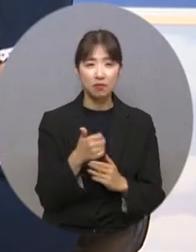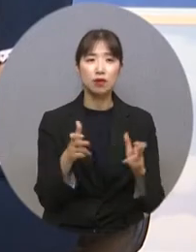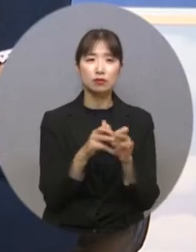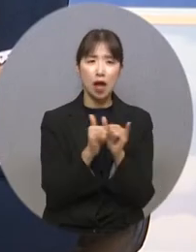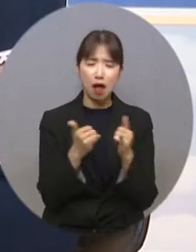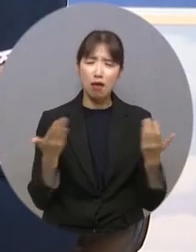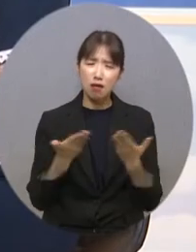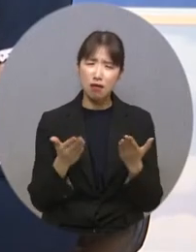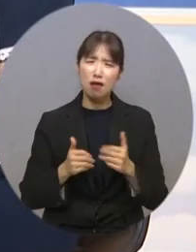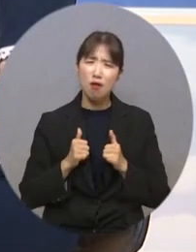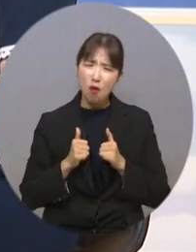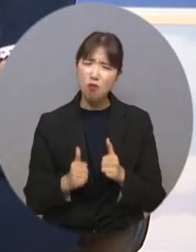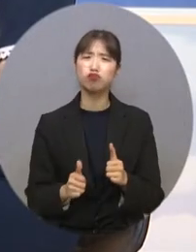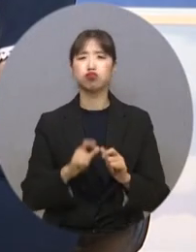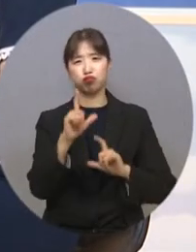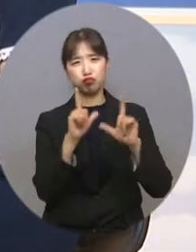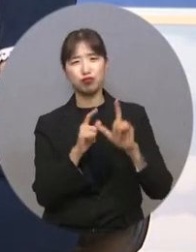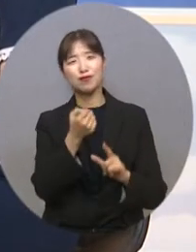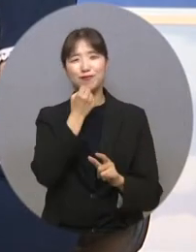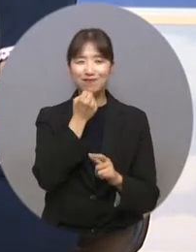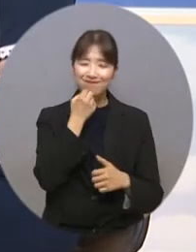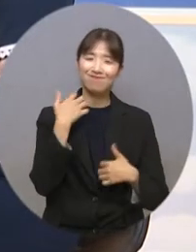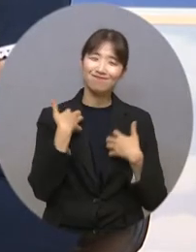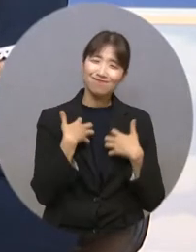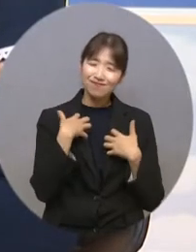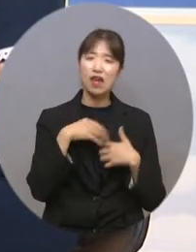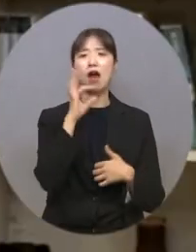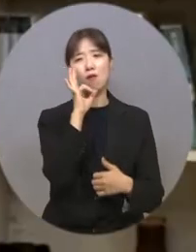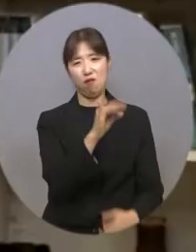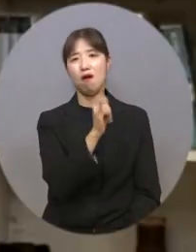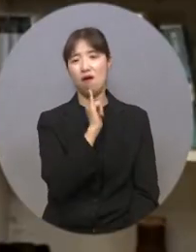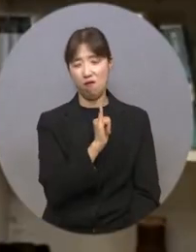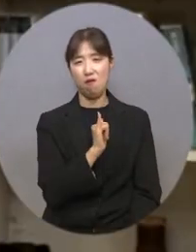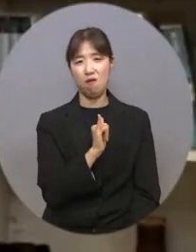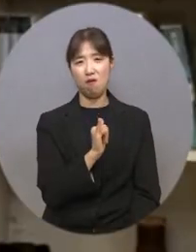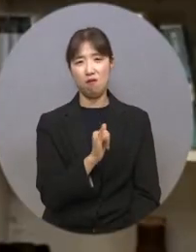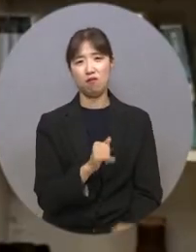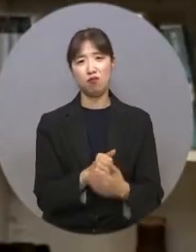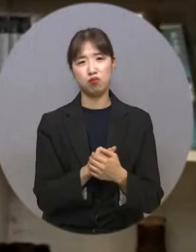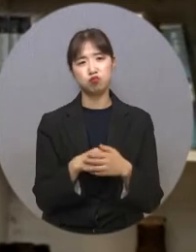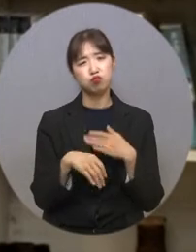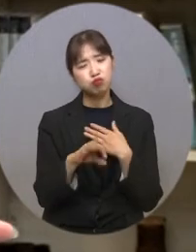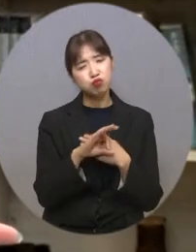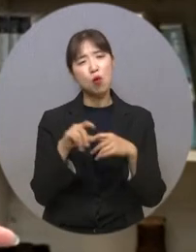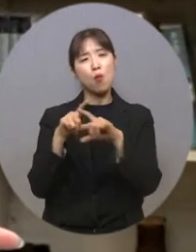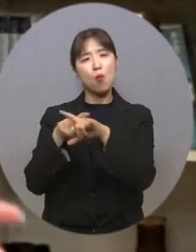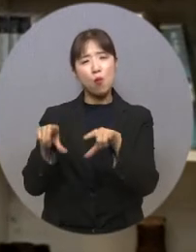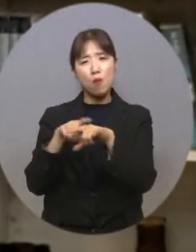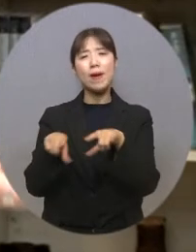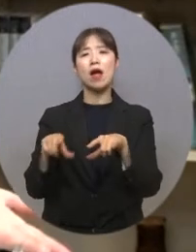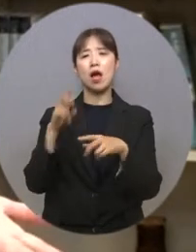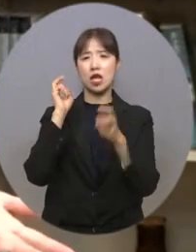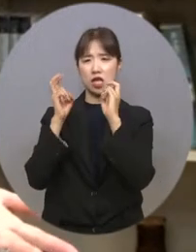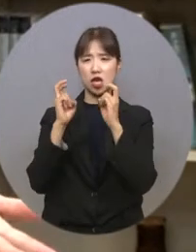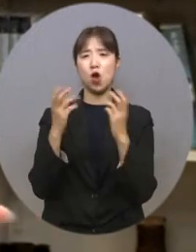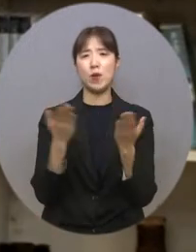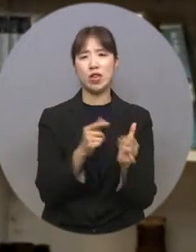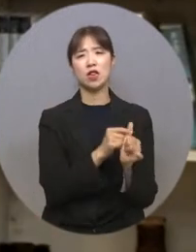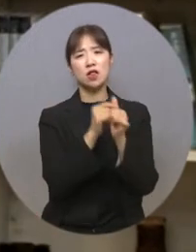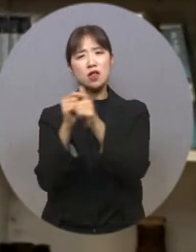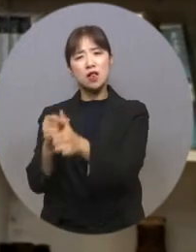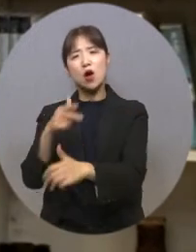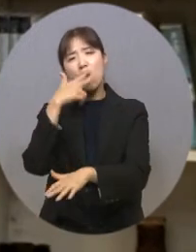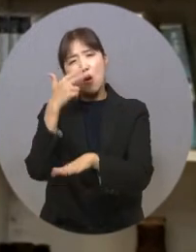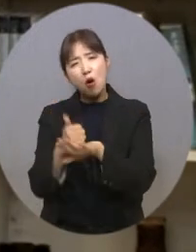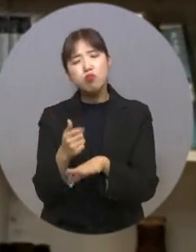정말 열심히 일하는 모습, 웃고 일하는 모습을 제가 발견을 했었는데요. 그러면은 일반 기업으로 취업을 갔는데 적응을